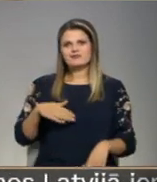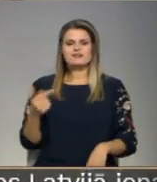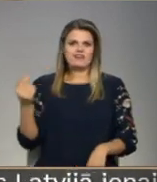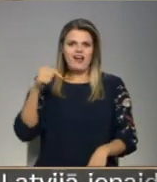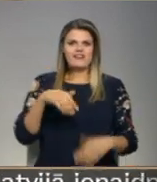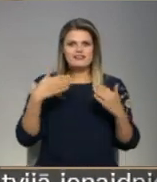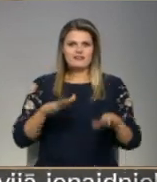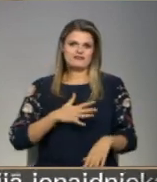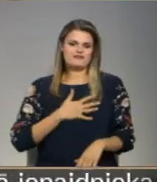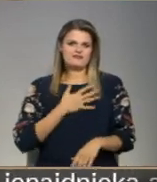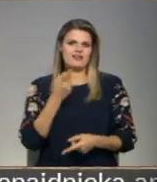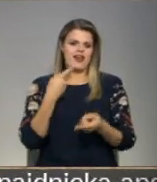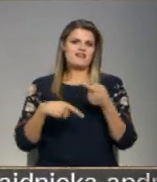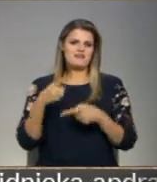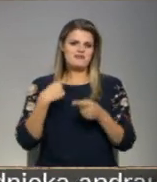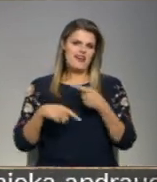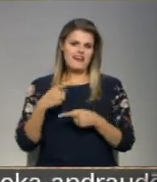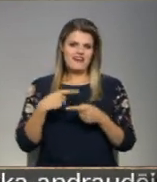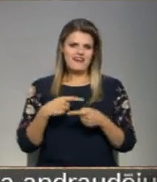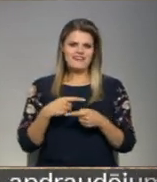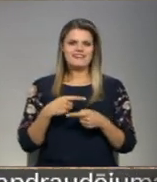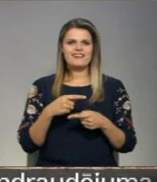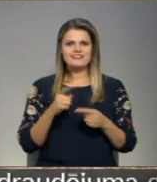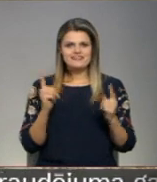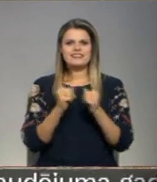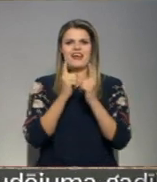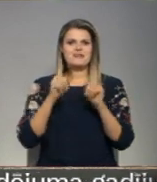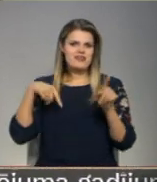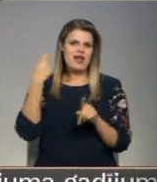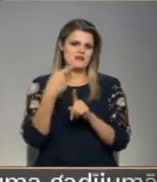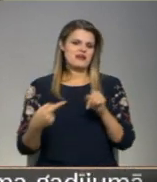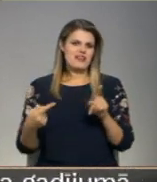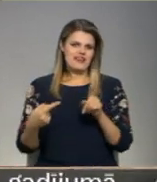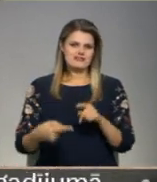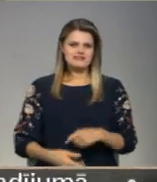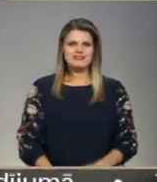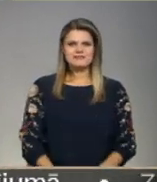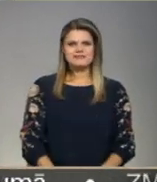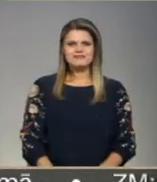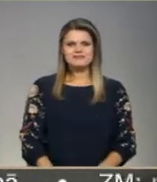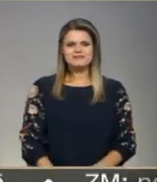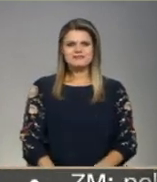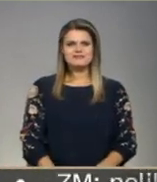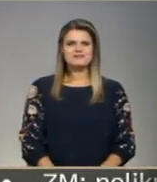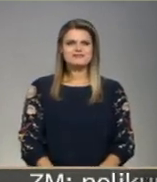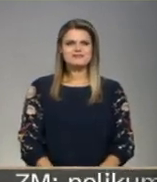viņš atnāk vēl pie tevis atpakaļ. Tā kā, nu labi, čau, tiekamies citā reizē. Sanda Baumanē, Mats Musakovskis, Vidzemes televīzija.